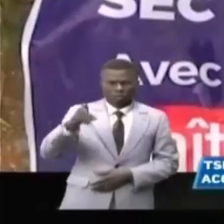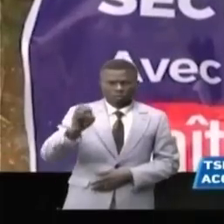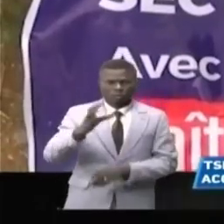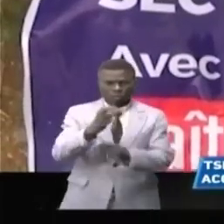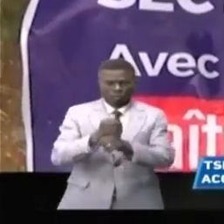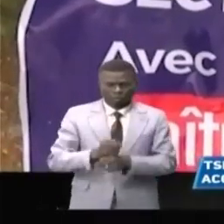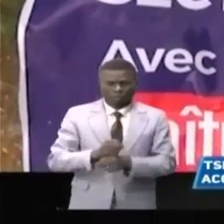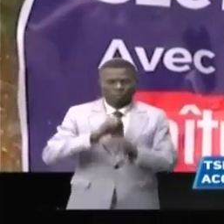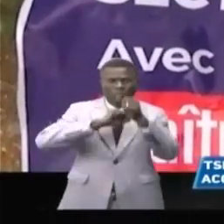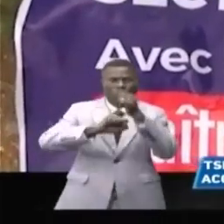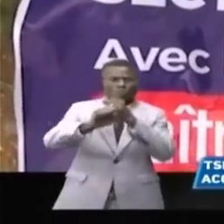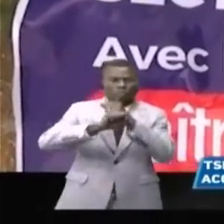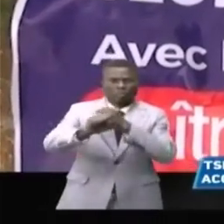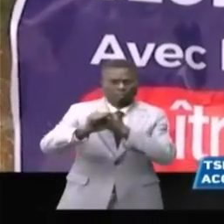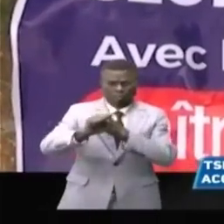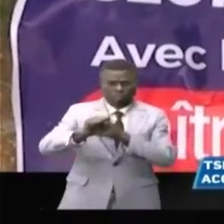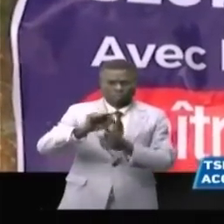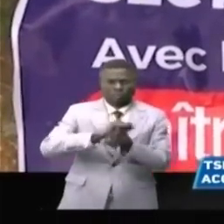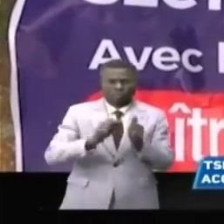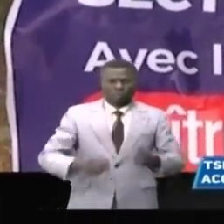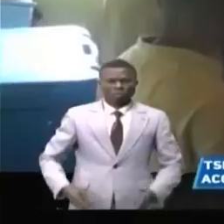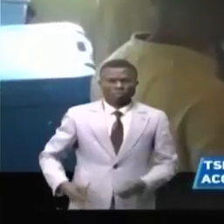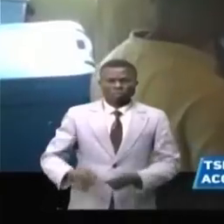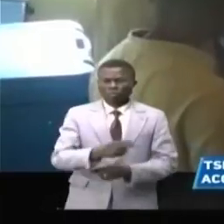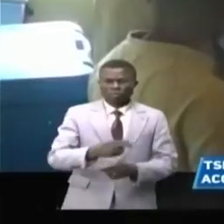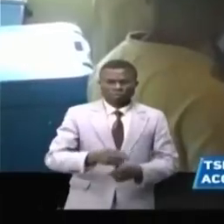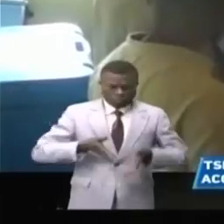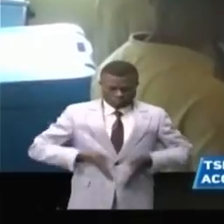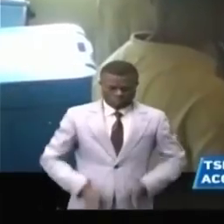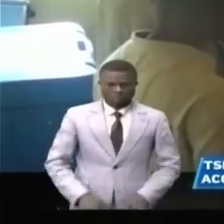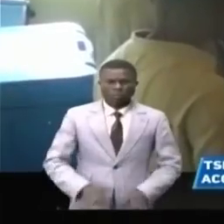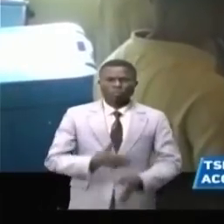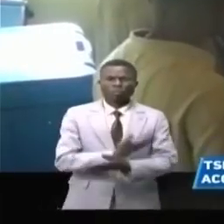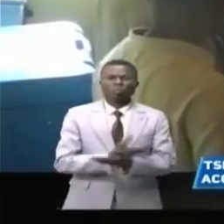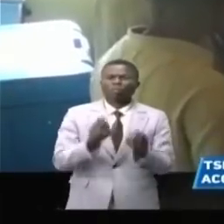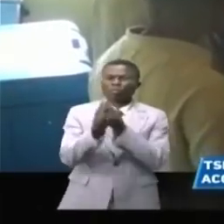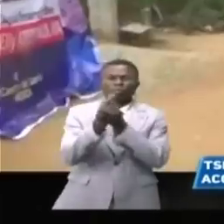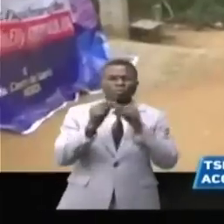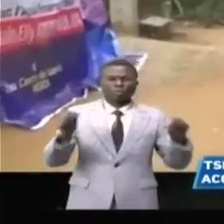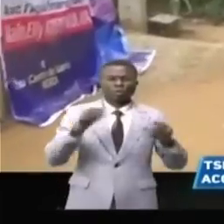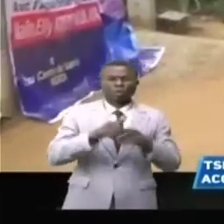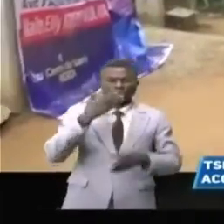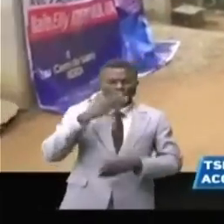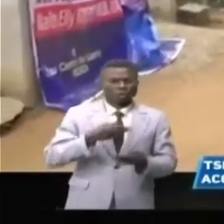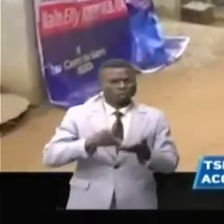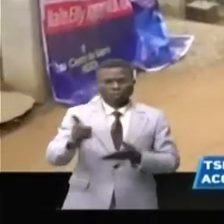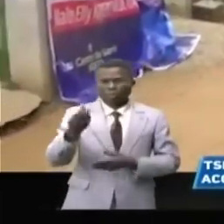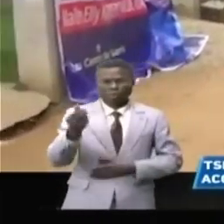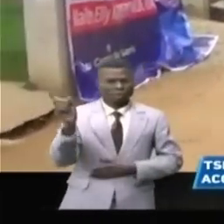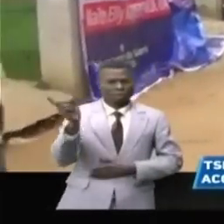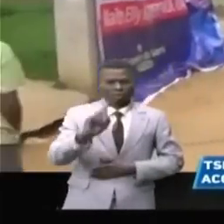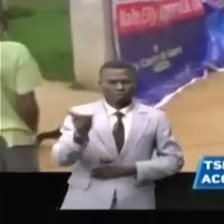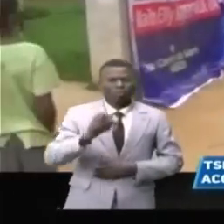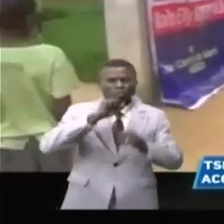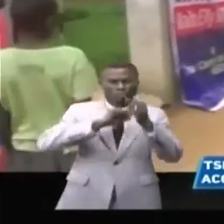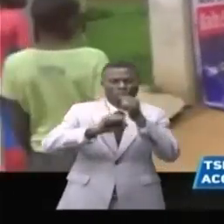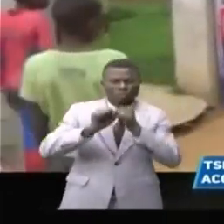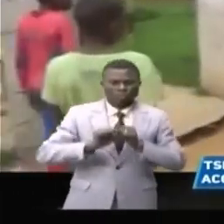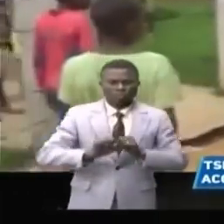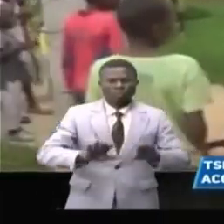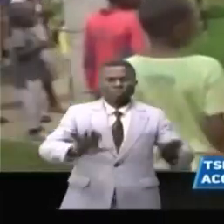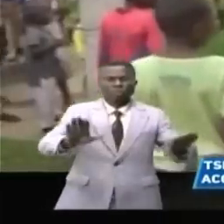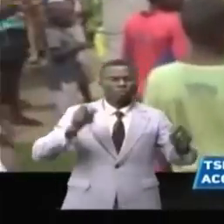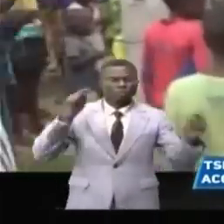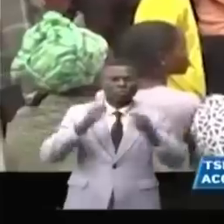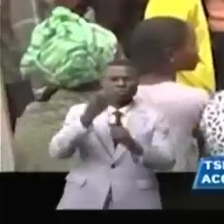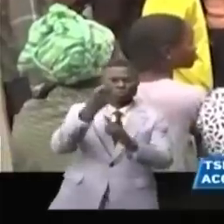de cette campagne de circoncision et d'accouchement gratuit dans le secteur de Lubuyabera. Une campagne qui va s'étendre jusqu'au